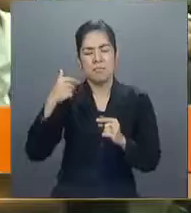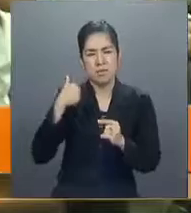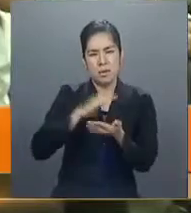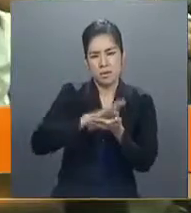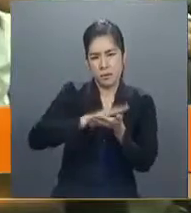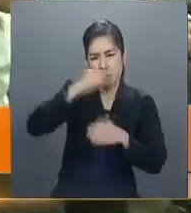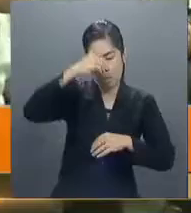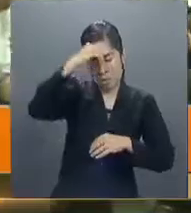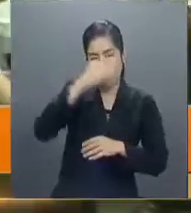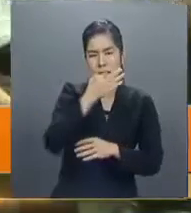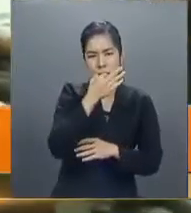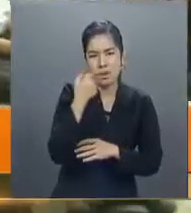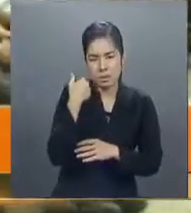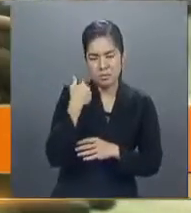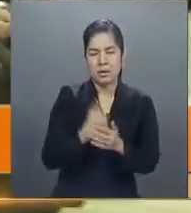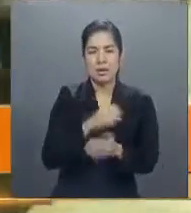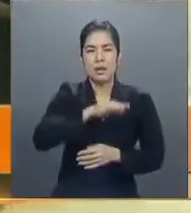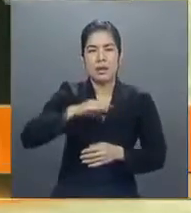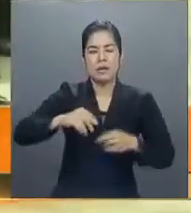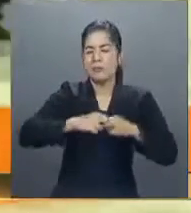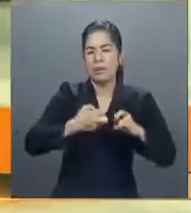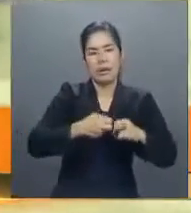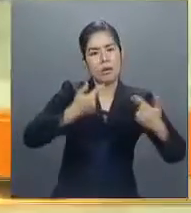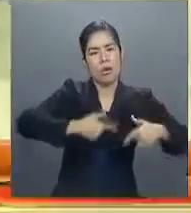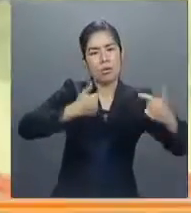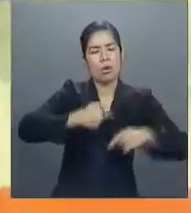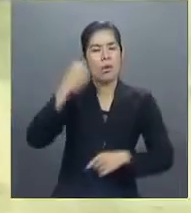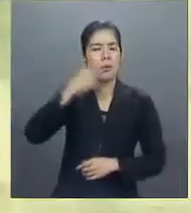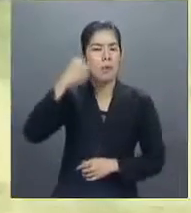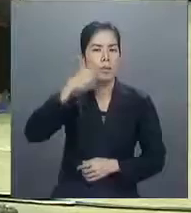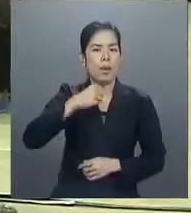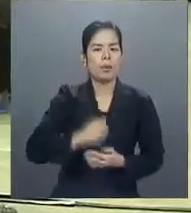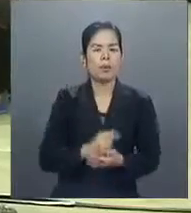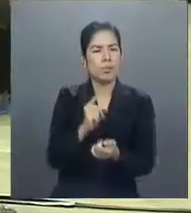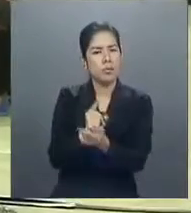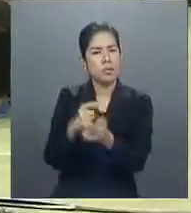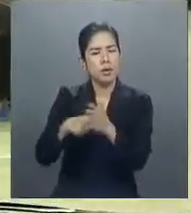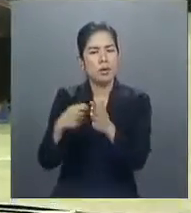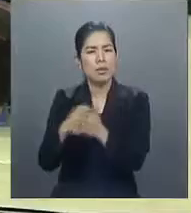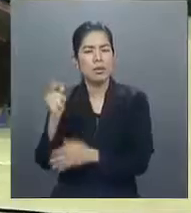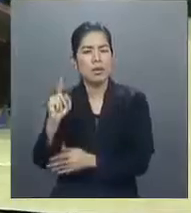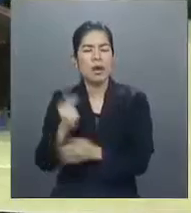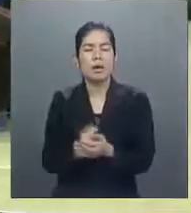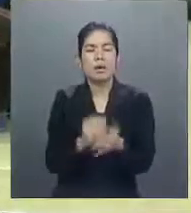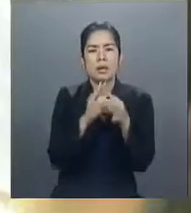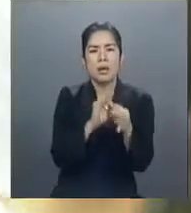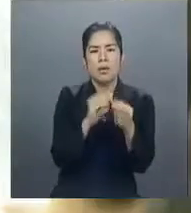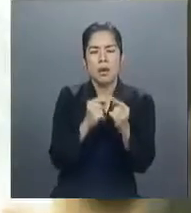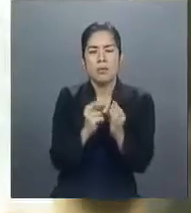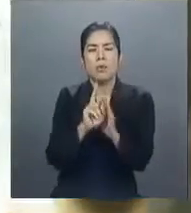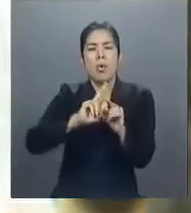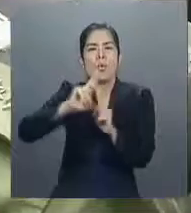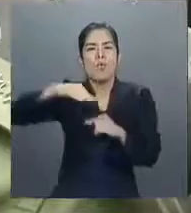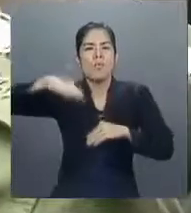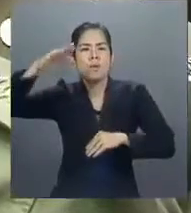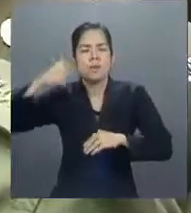าบันที่มีนักเรียนก่อเหตุทะเลาะวิวาทซึ่งการข่าวพบว่าส่วนหนึ่งเกิดจากการปลูกฝังของรุ่นพี่ครับ อย